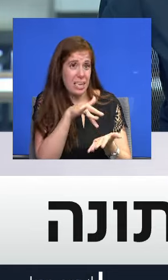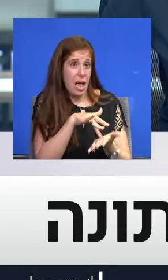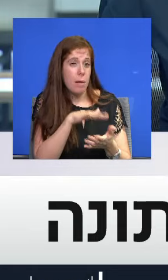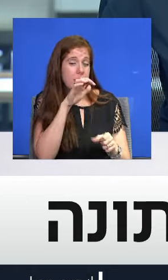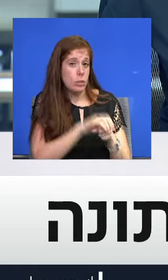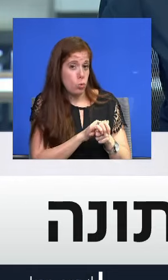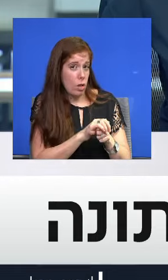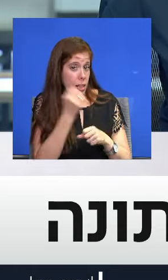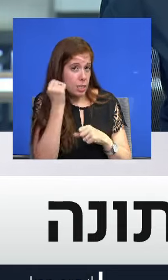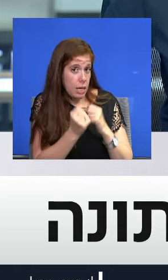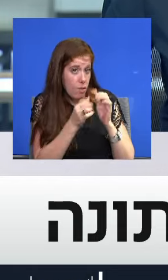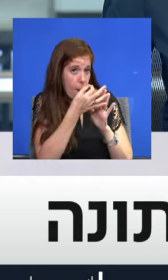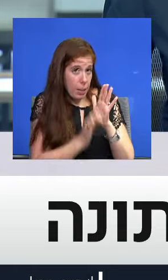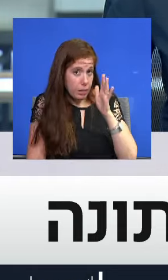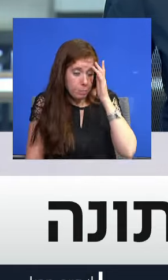והפרטים.